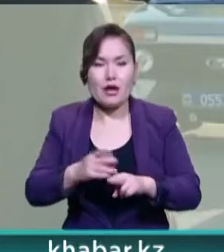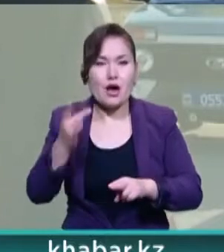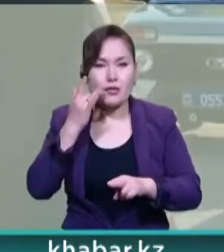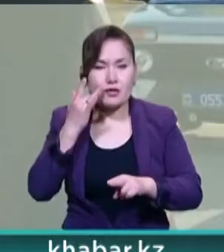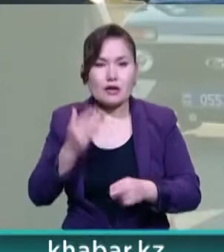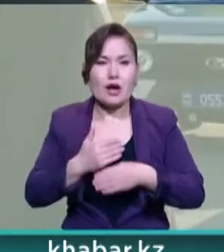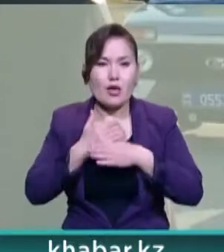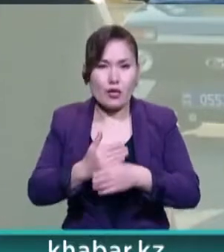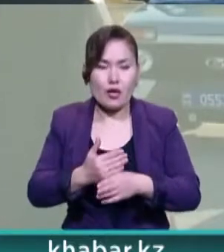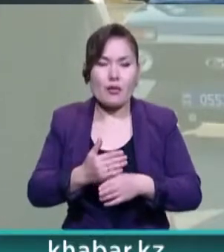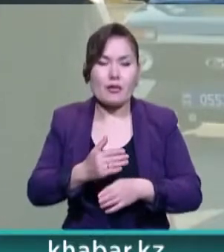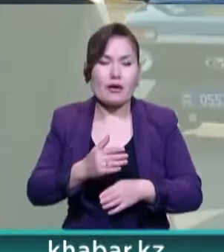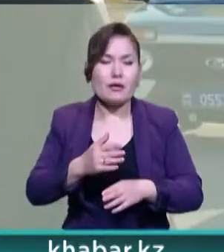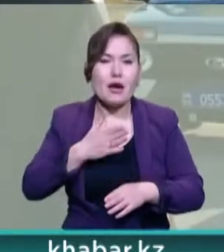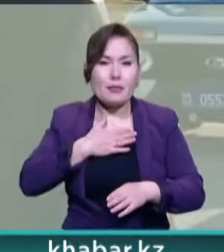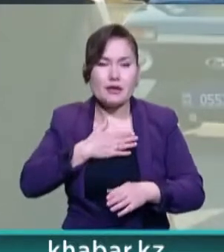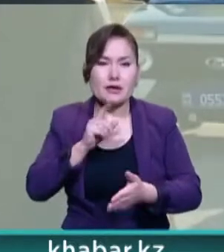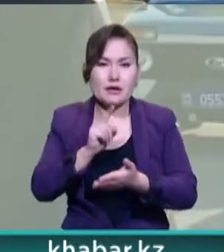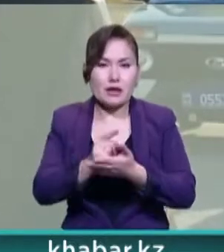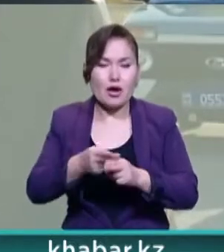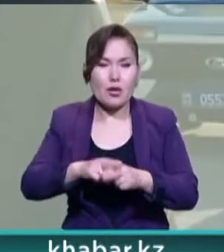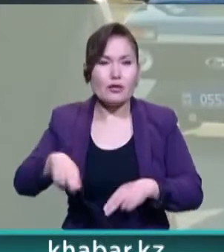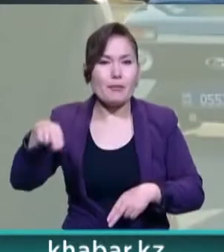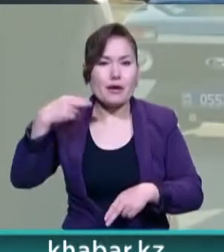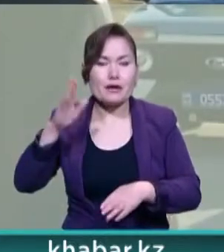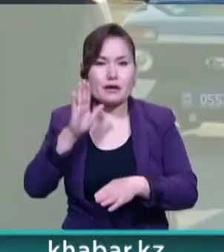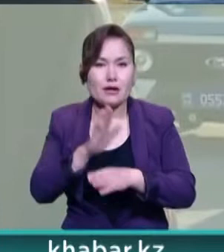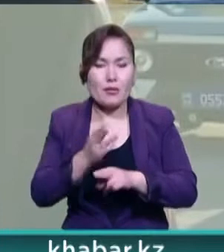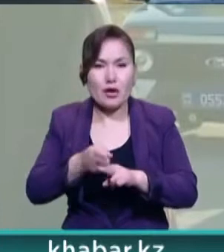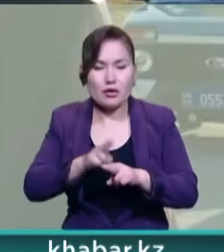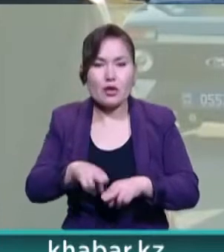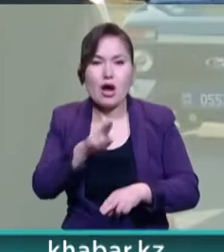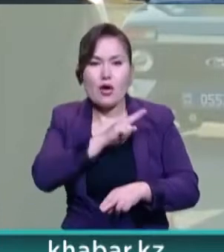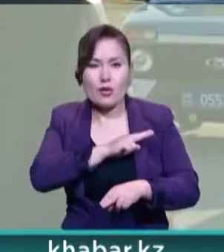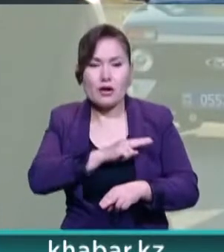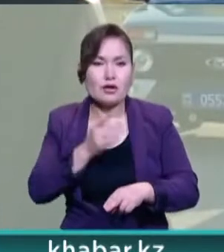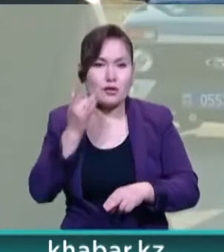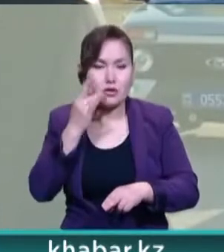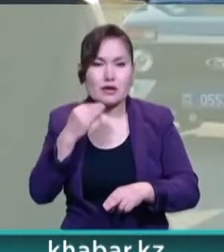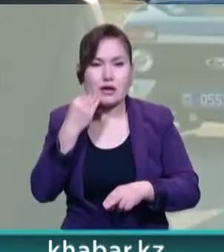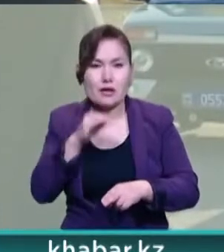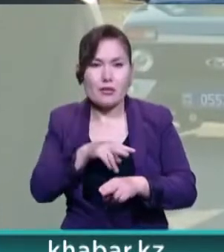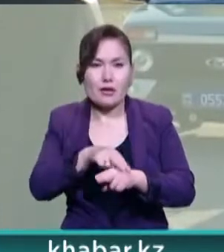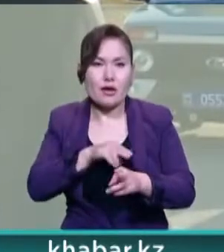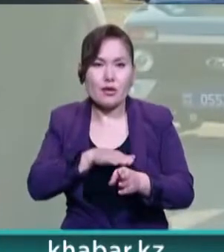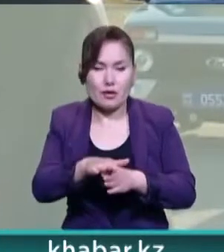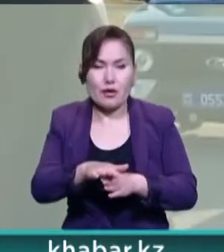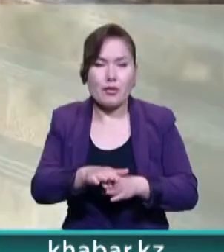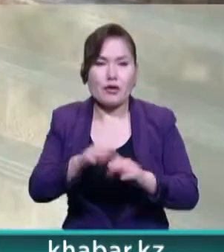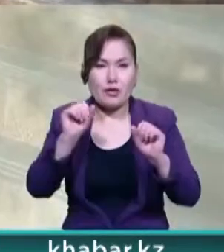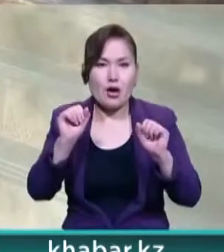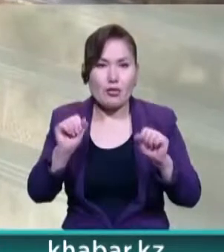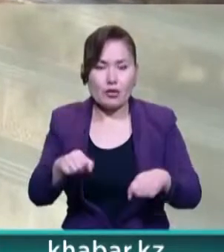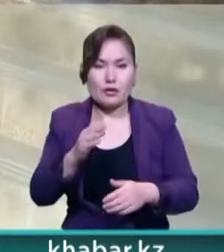көтеру президенттің және ішкі істер министрінің халыққа жақын полиция тапсырмасы бойынша нұсқауын сапалы және уақытылы орындауларына мүмкіндік